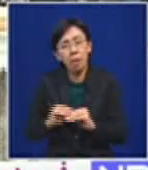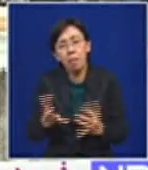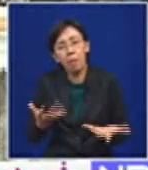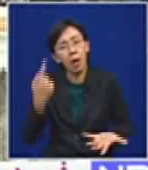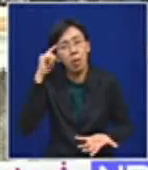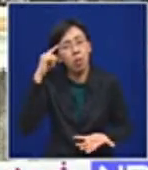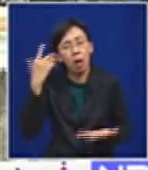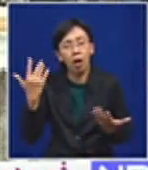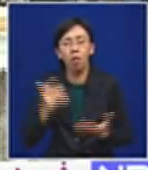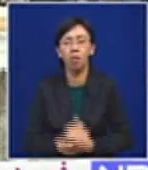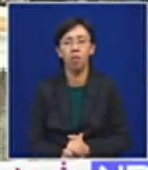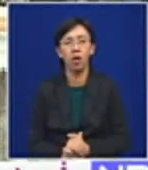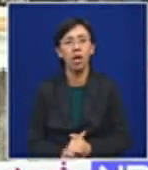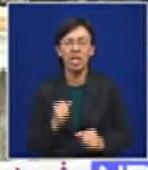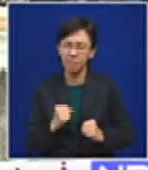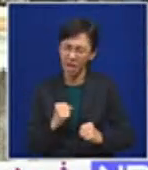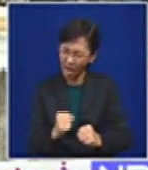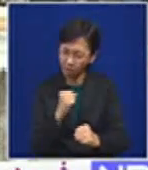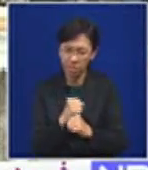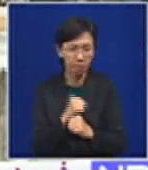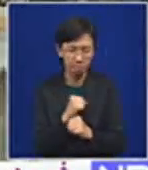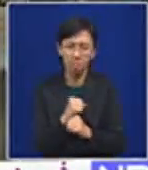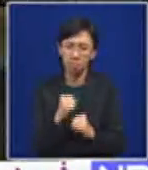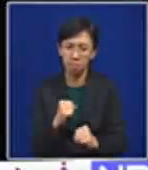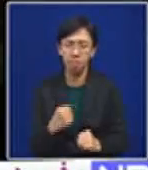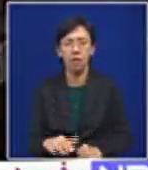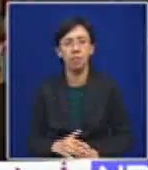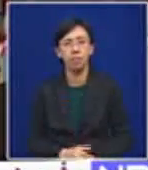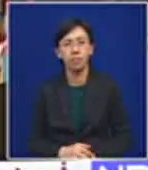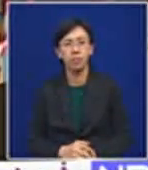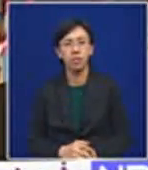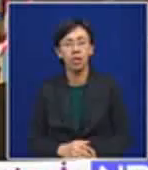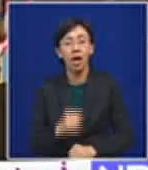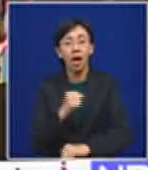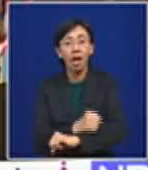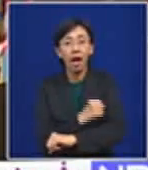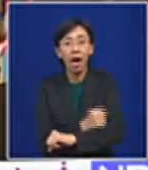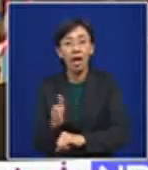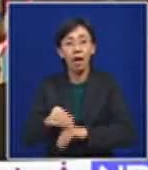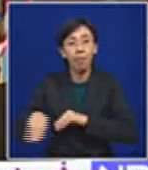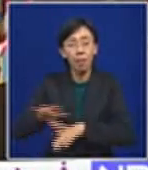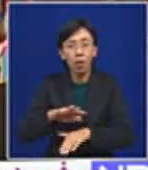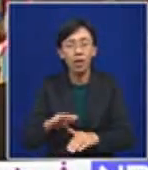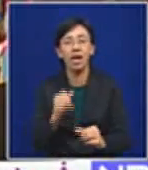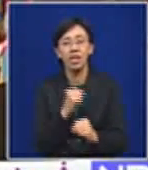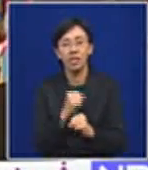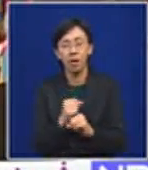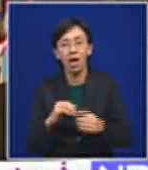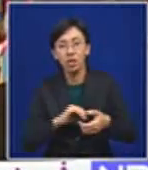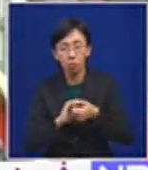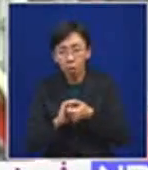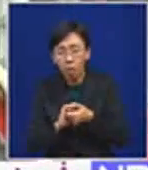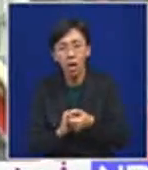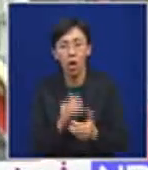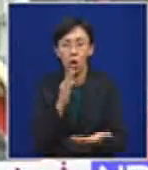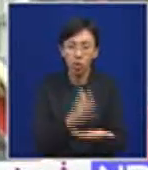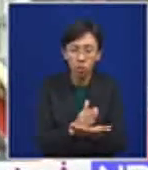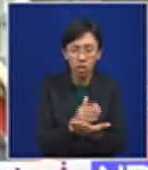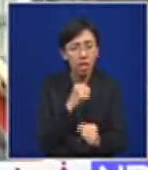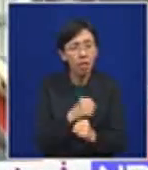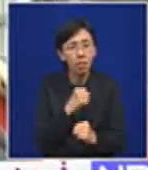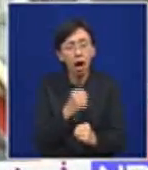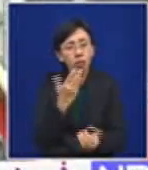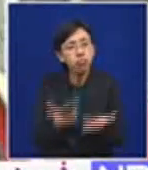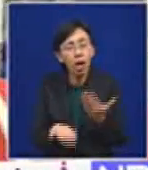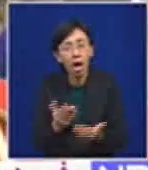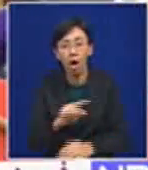แล้วนะครับตอนนี้มันจะสุดๆอยู่แล้วนะครับ แรงงานประมงที่มีอำนาจต่อรองกับนายจ้างว่าจะหยุดหรือทำงานเมื่อใด